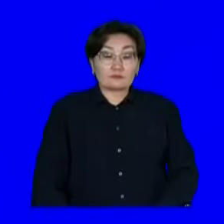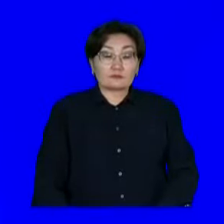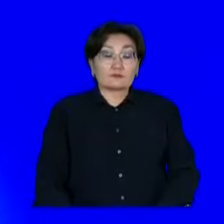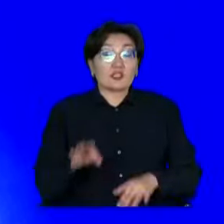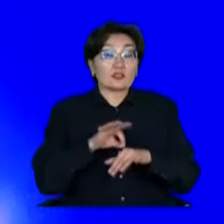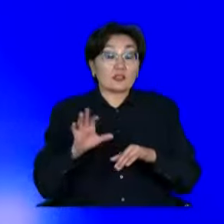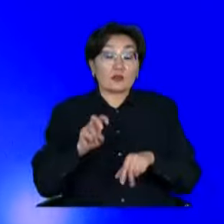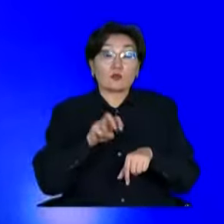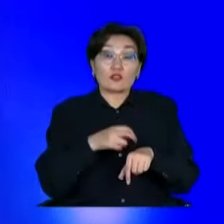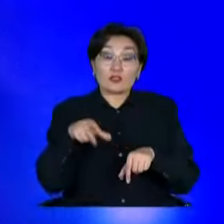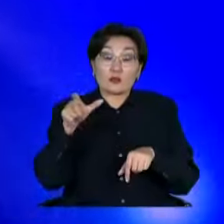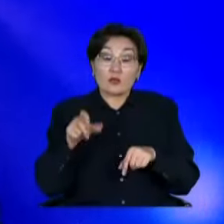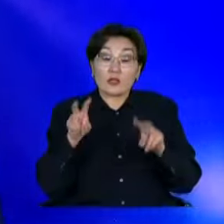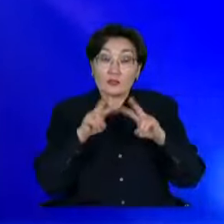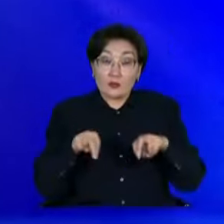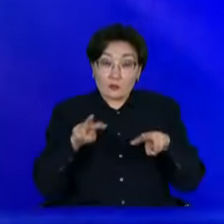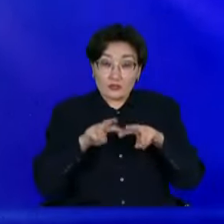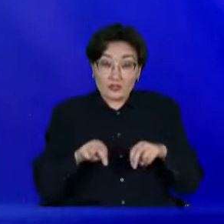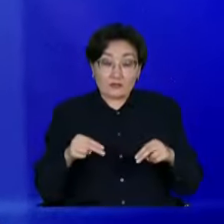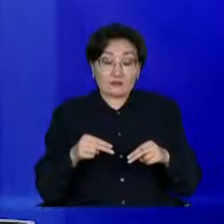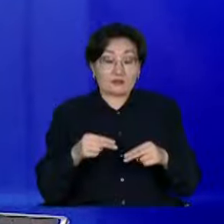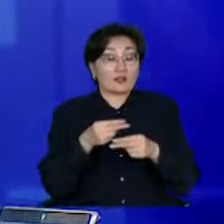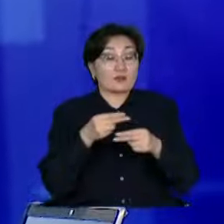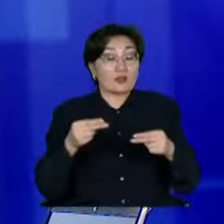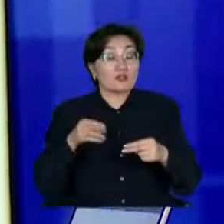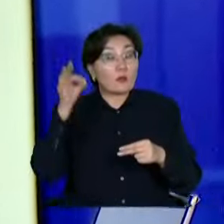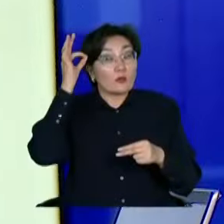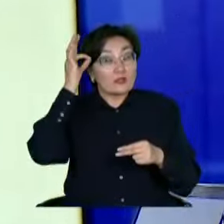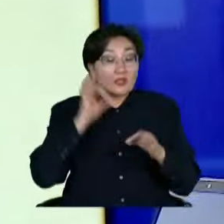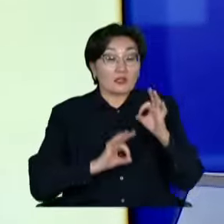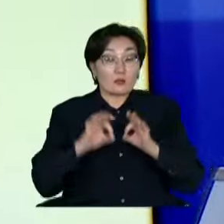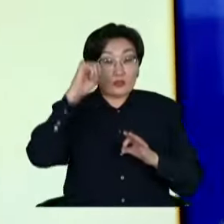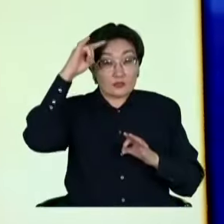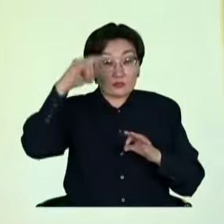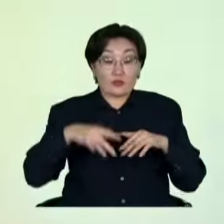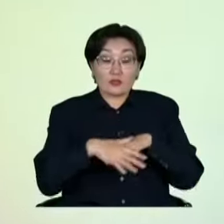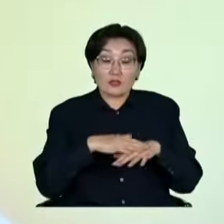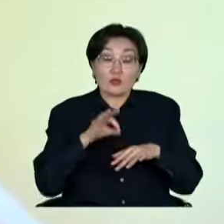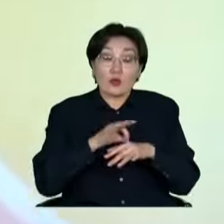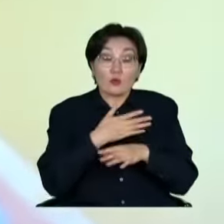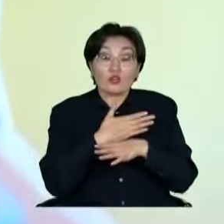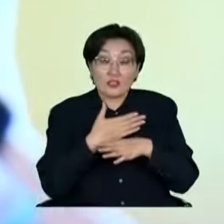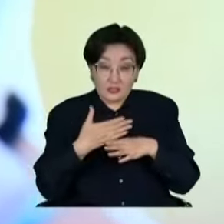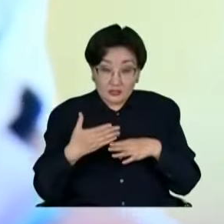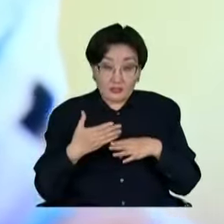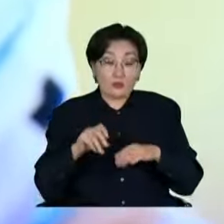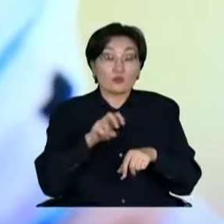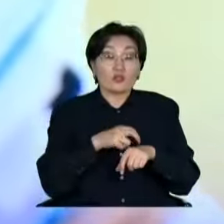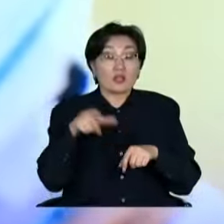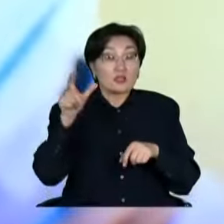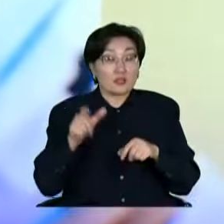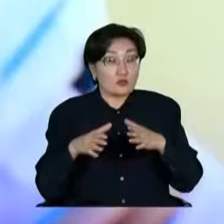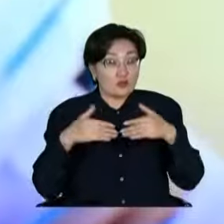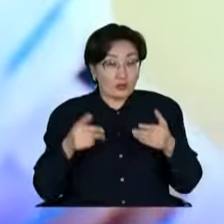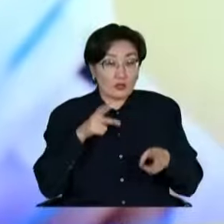Ауырмас бұрын дәрігерге қаралыңыз деген мақал еріксіз еске түсіп тұр. Себебі шығыс қазақстандықтар ауырғаннан кейін де дәрігер таппай сандалып